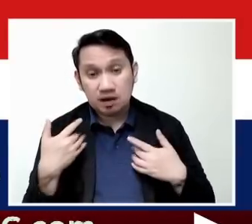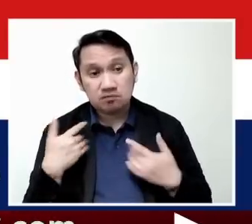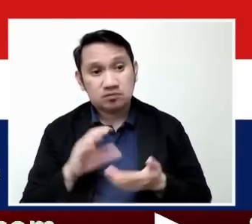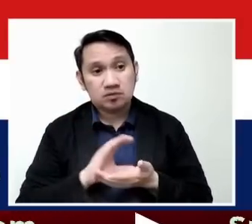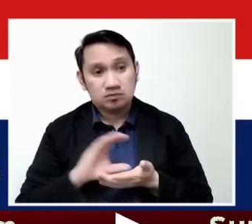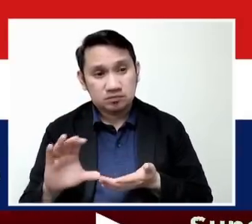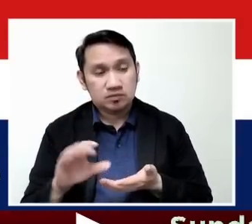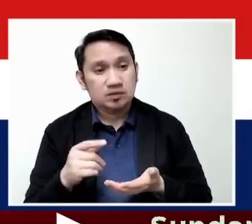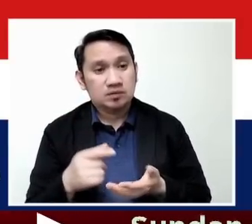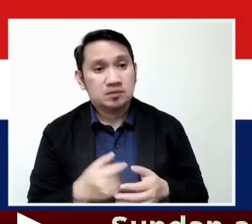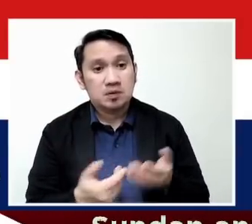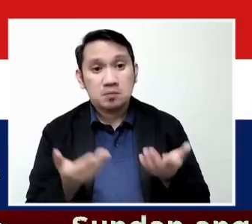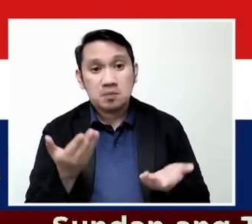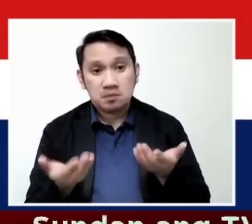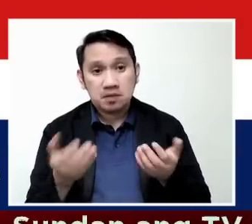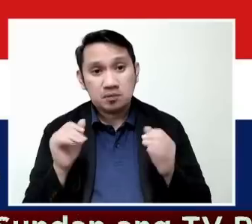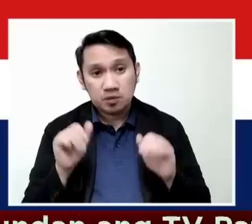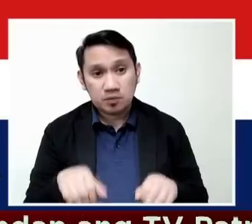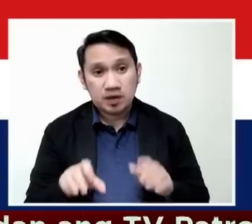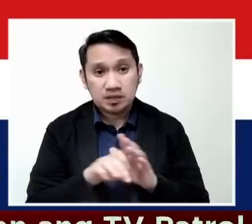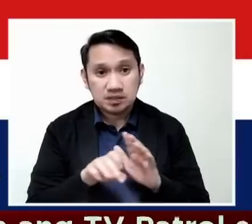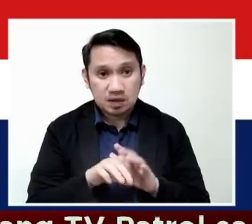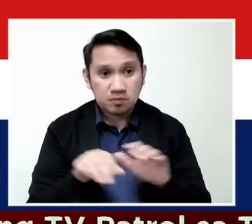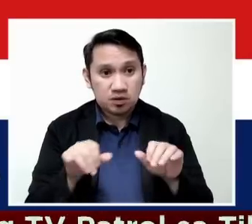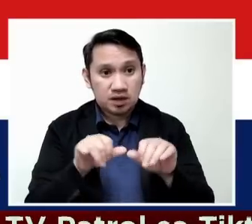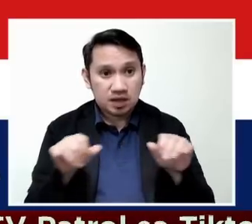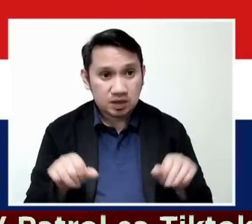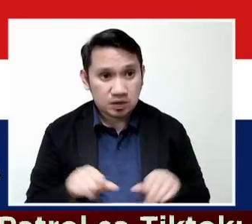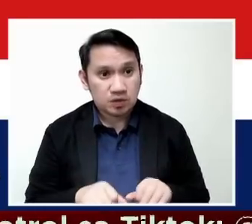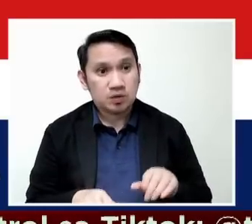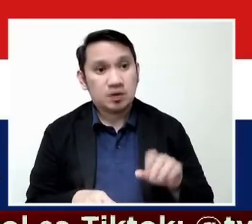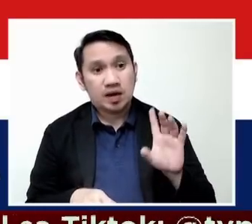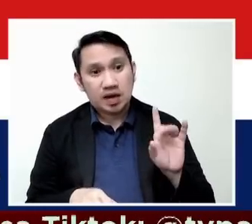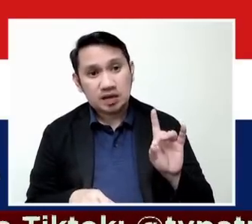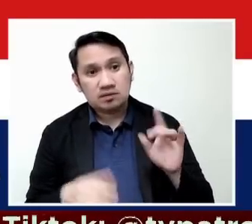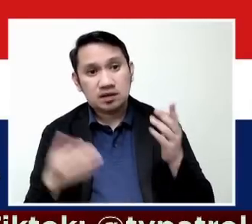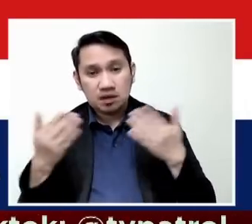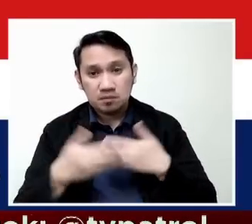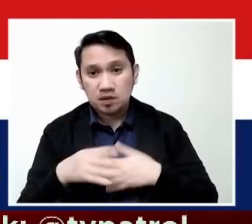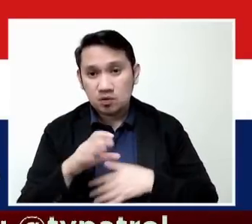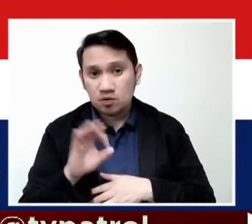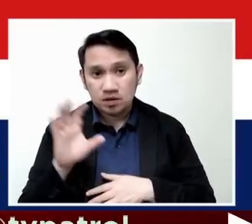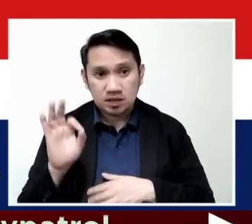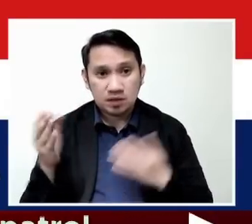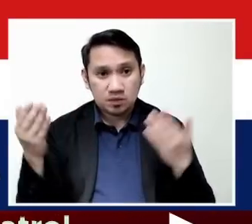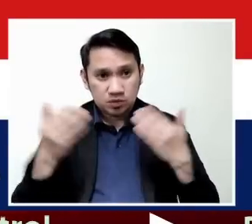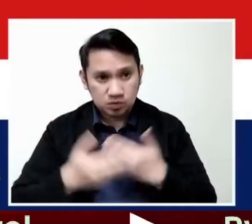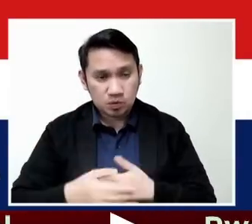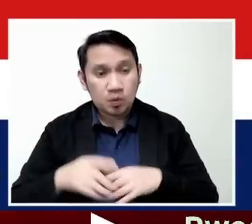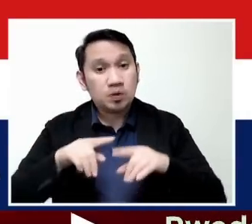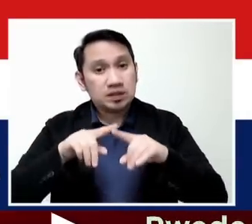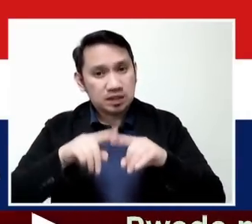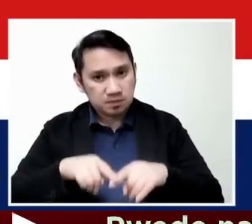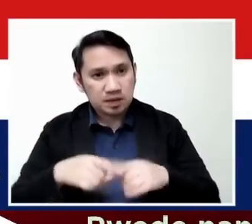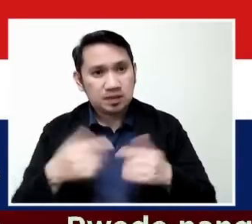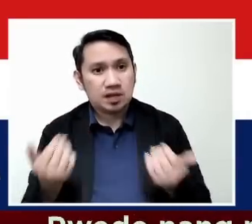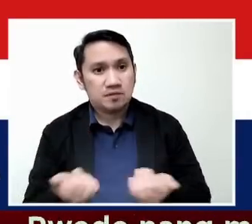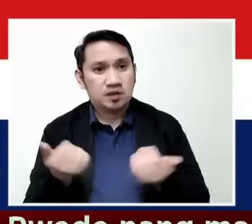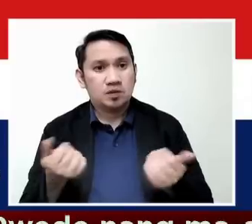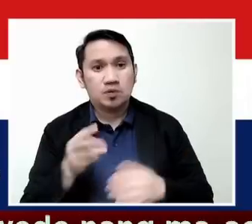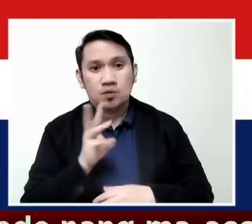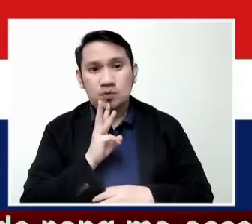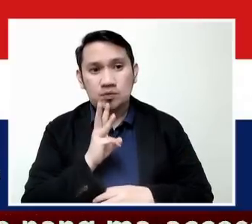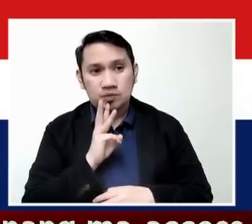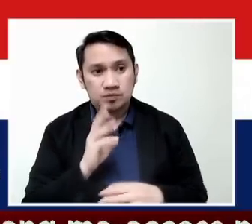same. Pwedeng, for example, in some areas, 8 p.m. mag-umpisa or 9 p.m. Again, depending on the availability of water in our